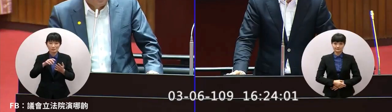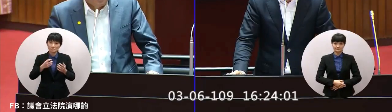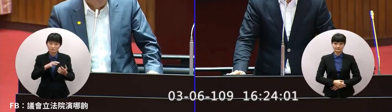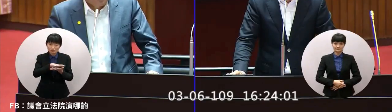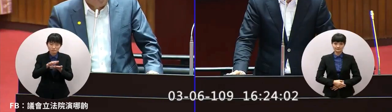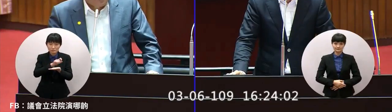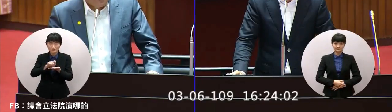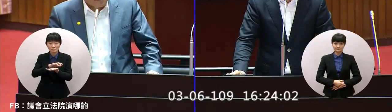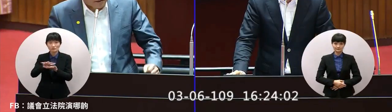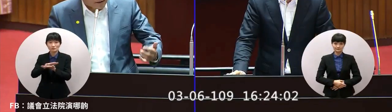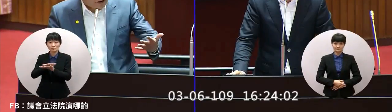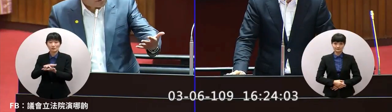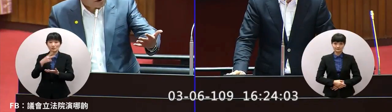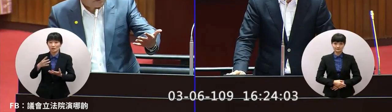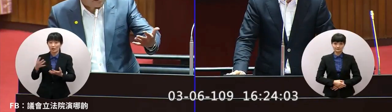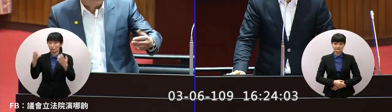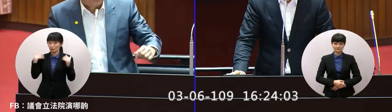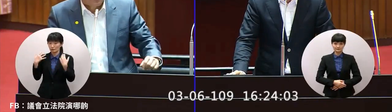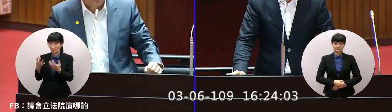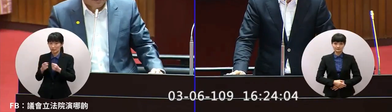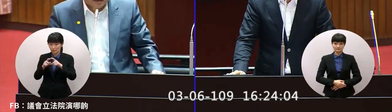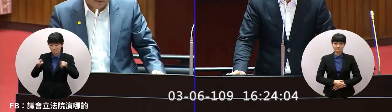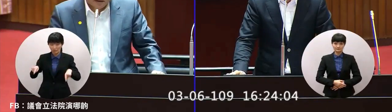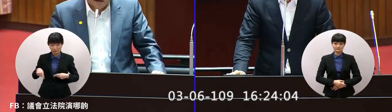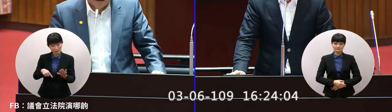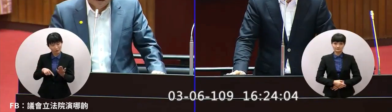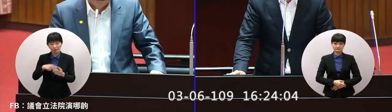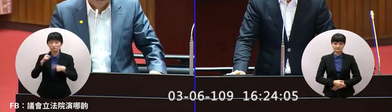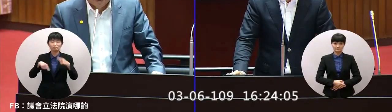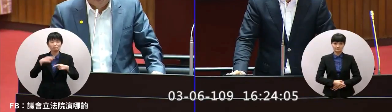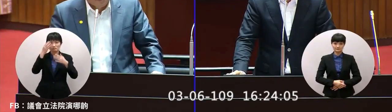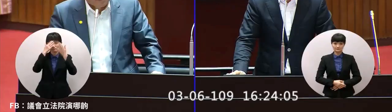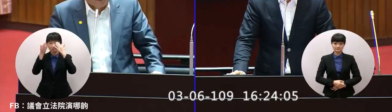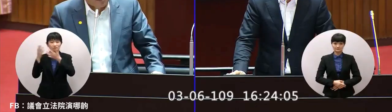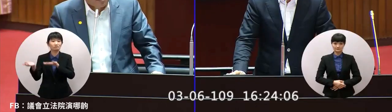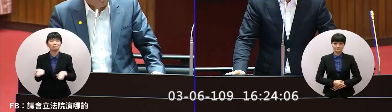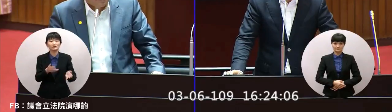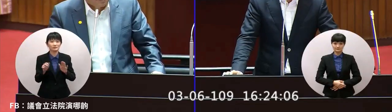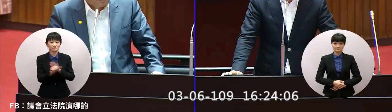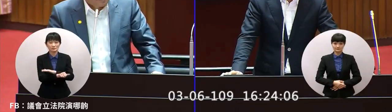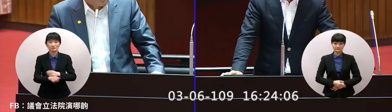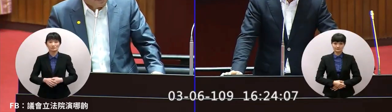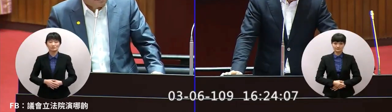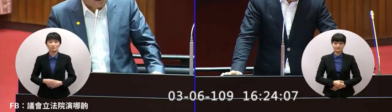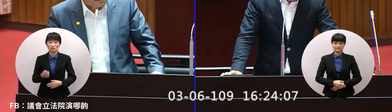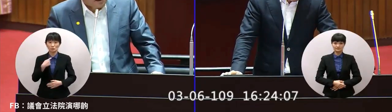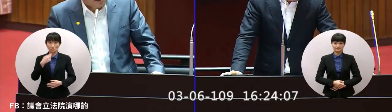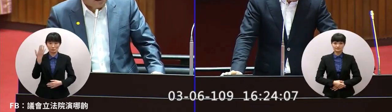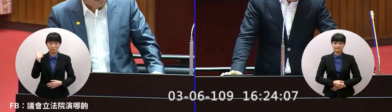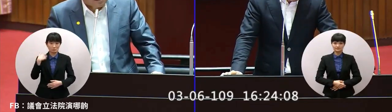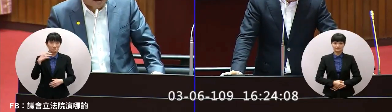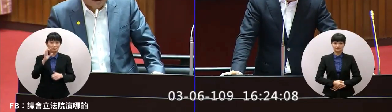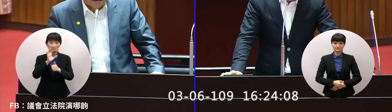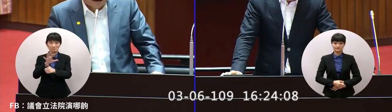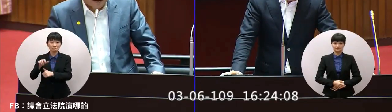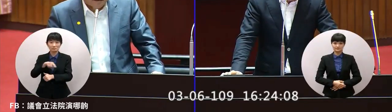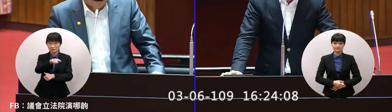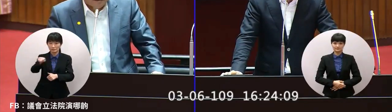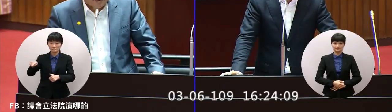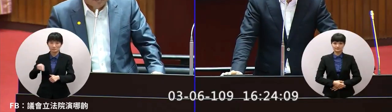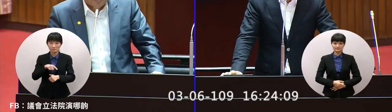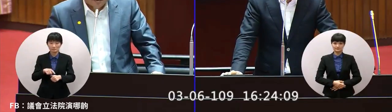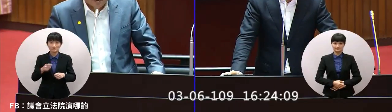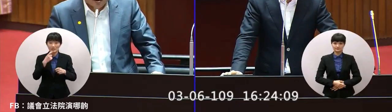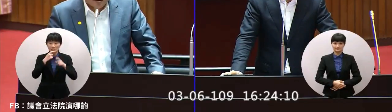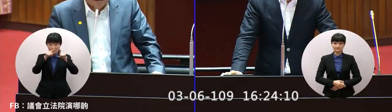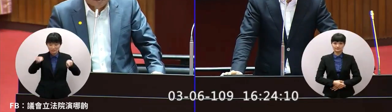验。好，所以往往有时候看，哎，五天的棒一鬼，所以我前两天才强力的要求哈，在这样在填的第一个在看